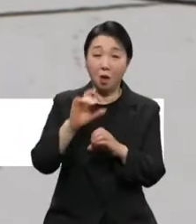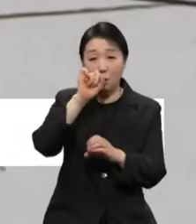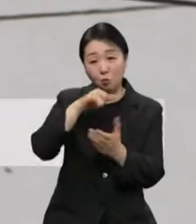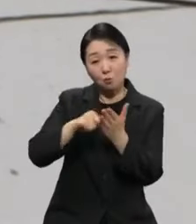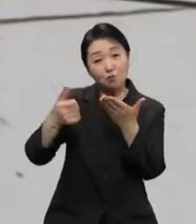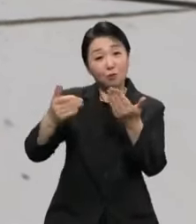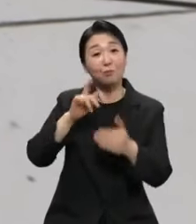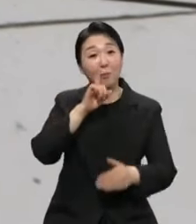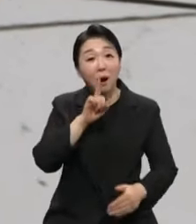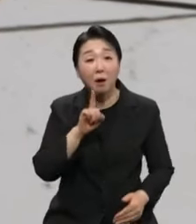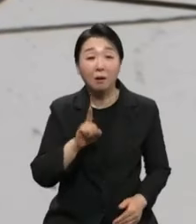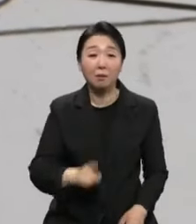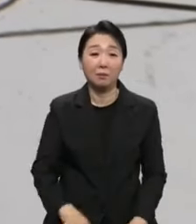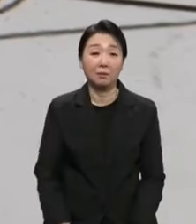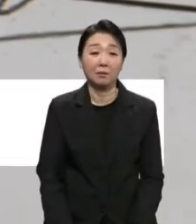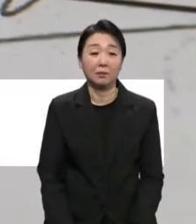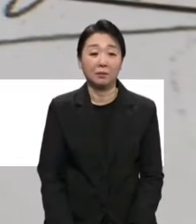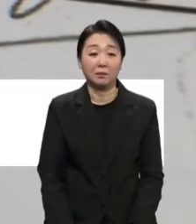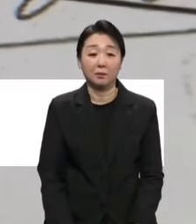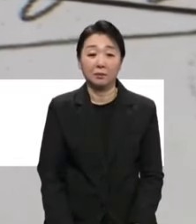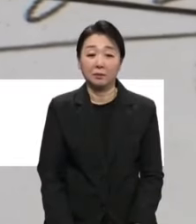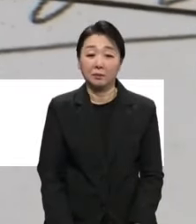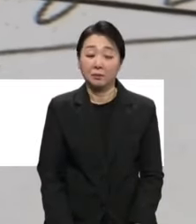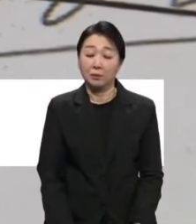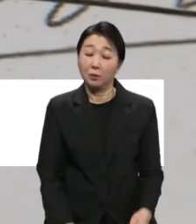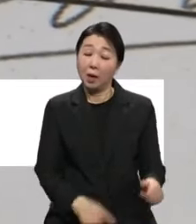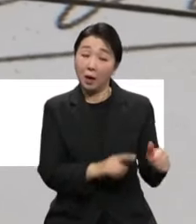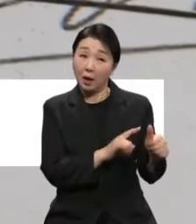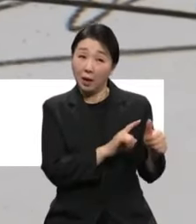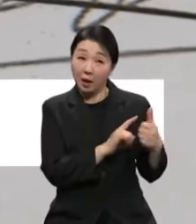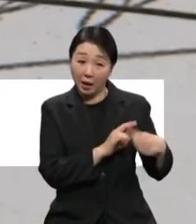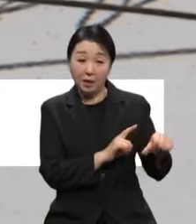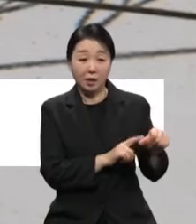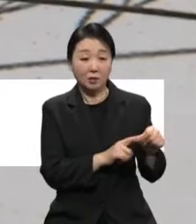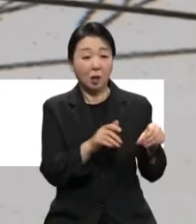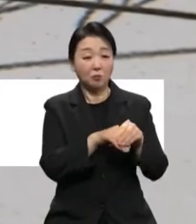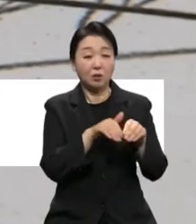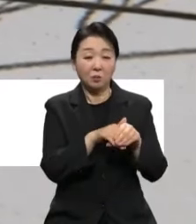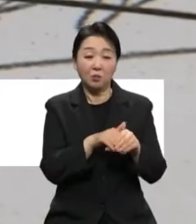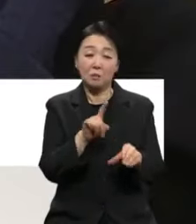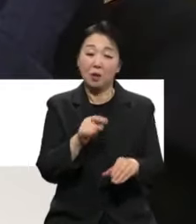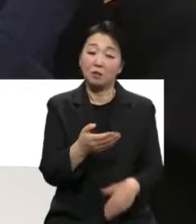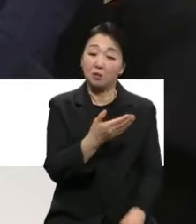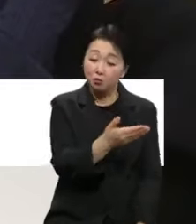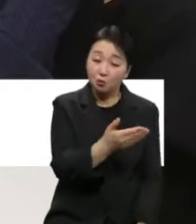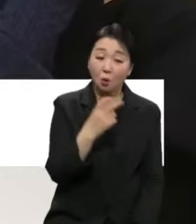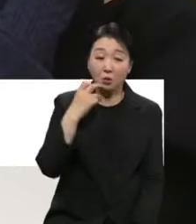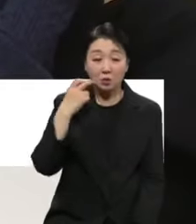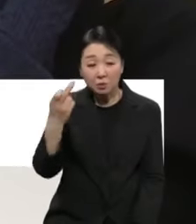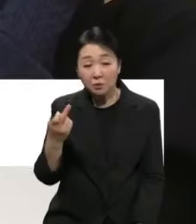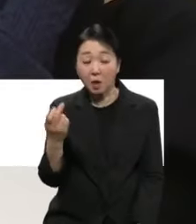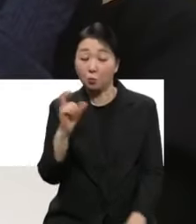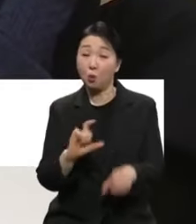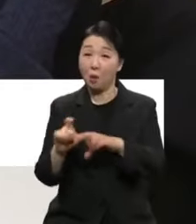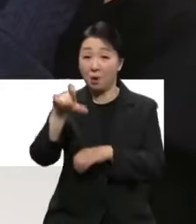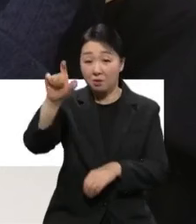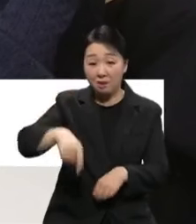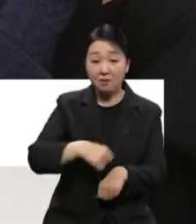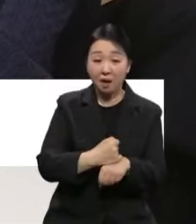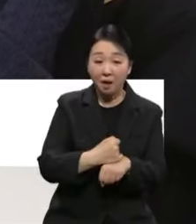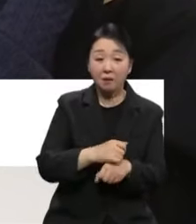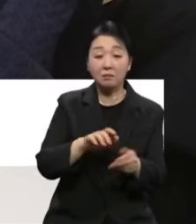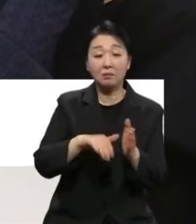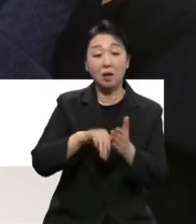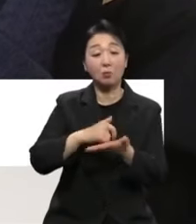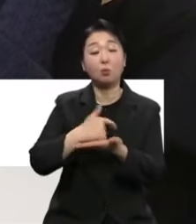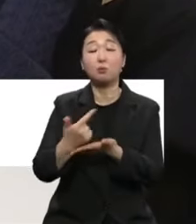설명도 들었습니다. 나한테 문화 상품권 만 원짜리 준다고 얘기하고 12개월을 또 한 번 더 결제를